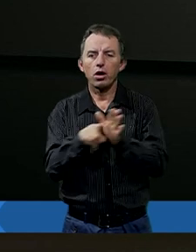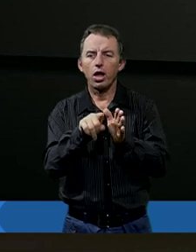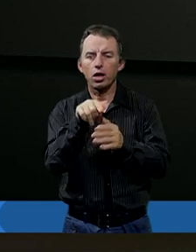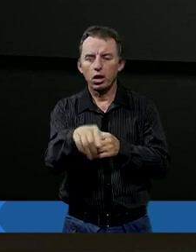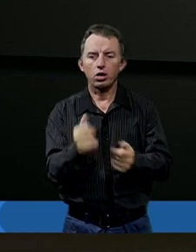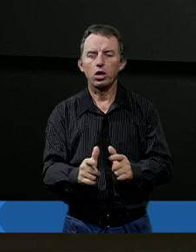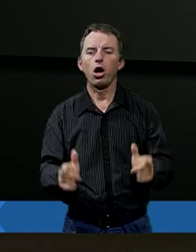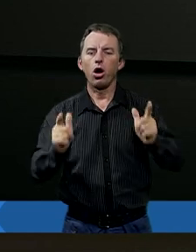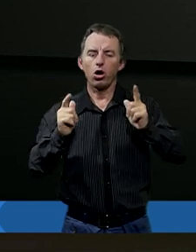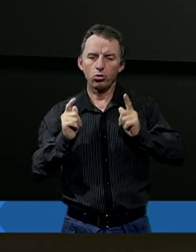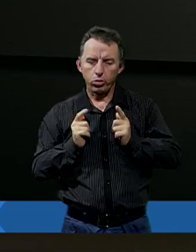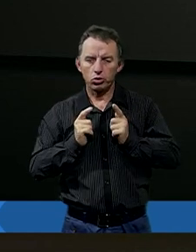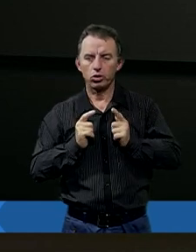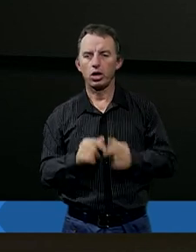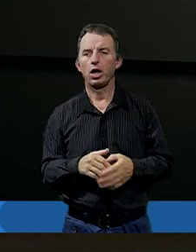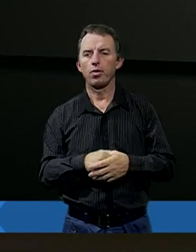że odpocznie.